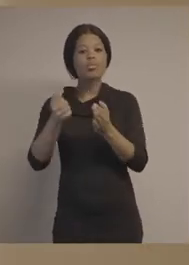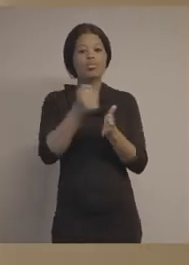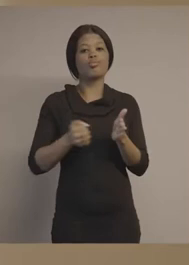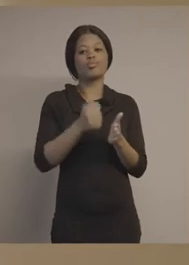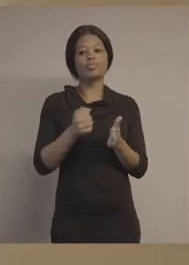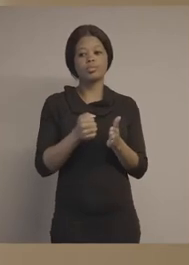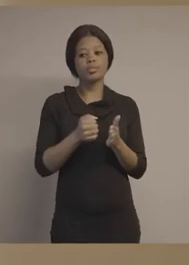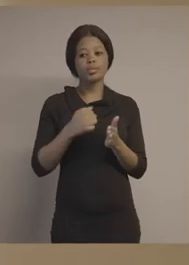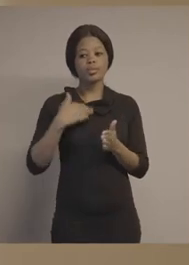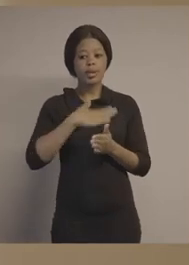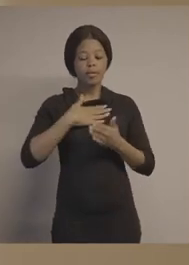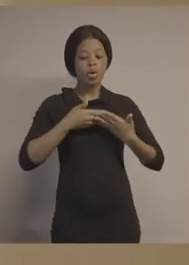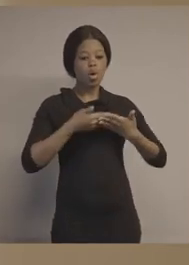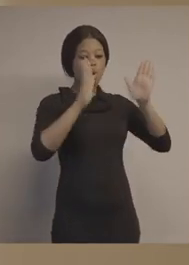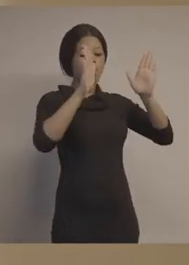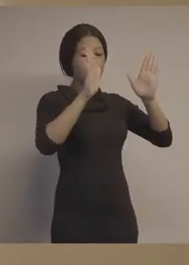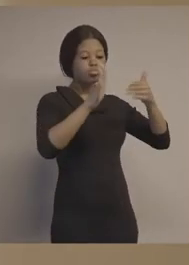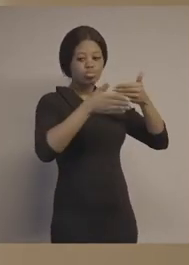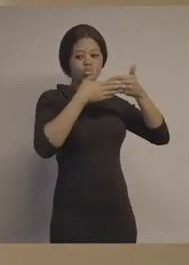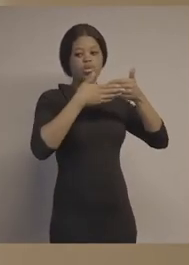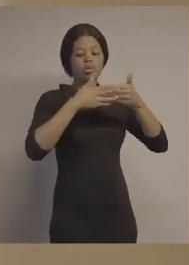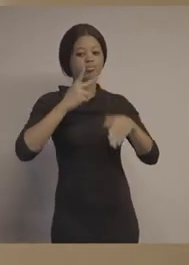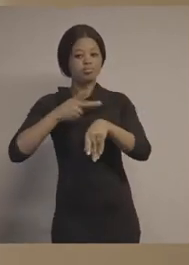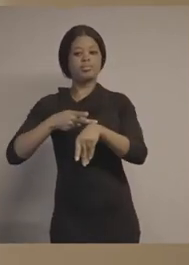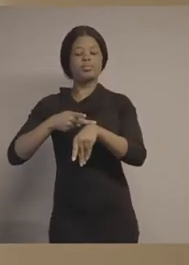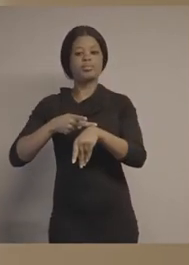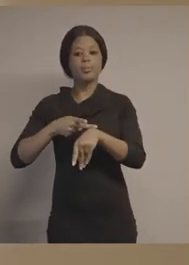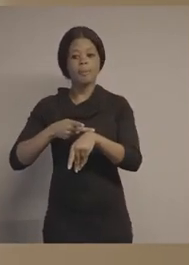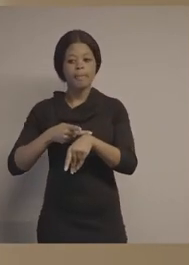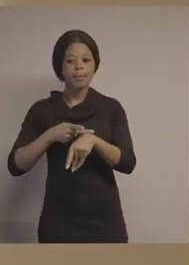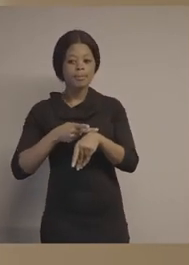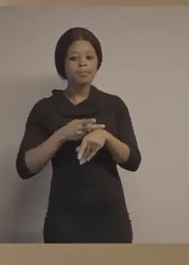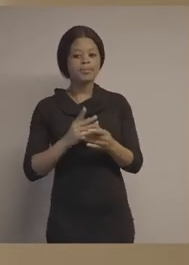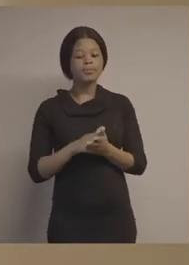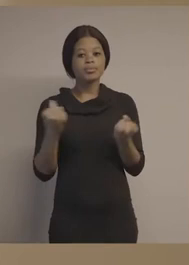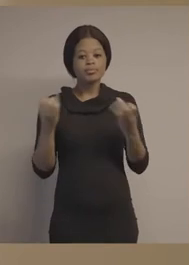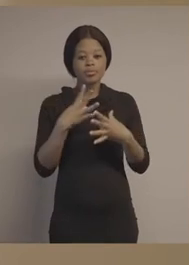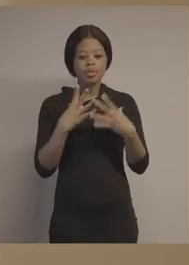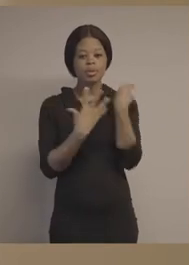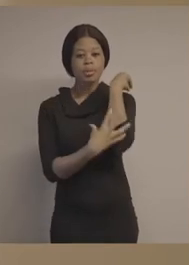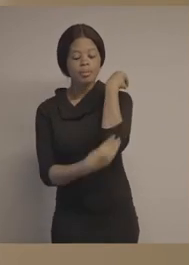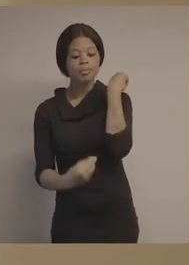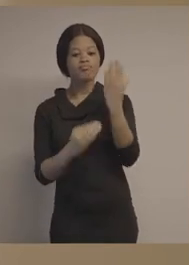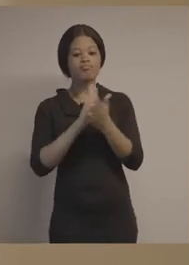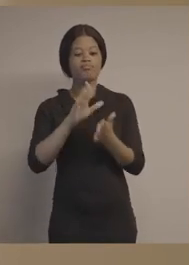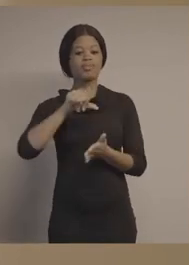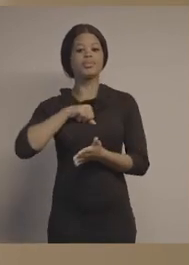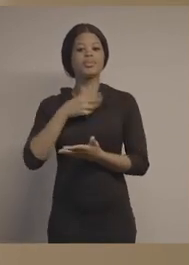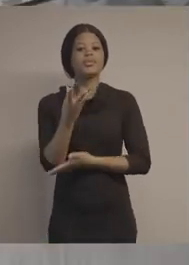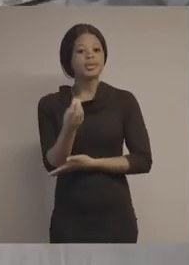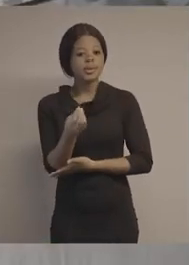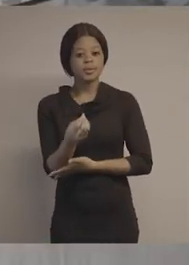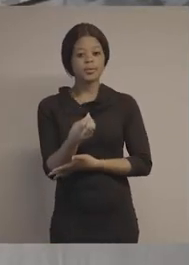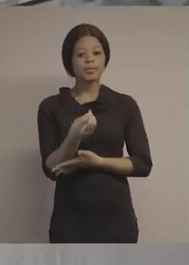koop. Voor mij het gevoel is amper zoals dat dier wat toegegaan het en weer opgegaan het. En dan met mensen te voet, want bij je